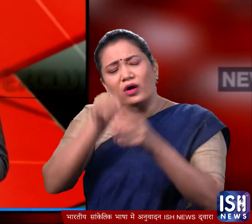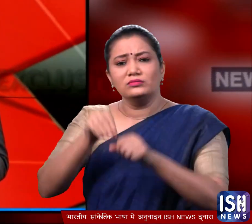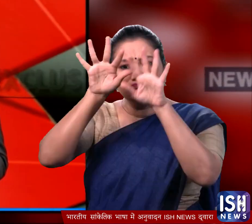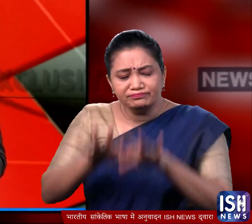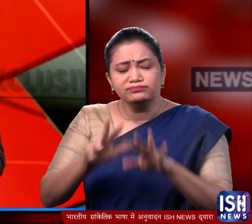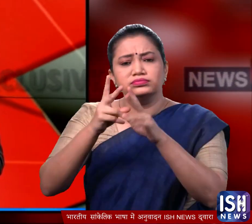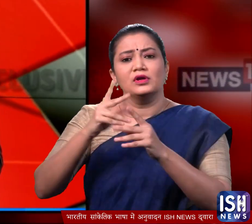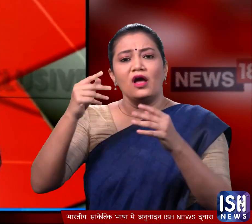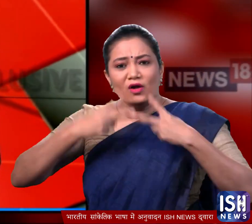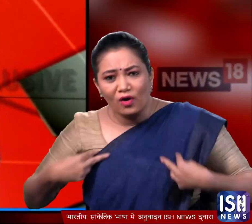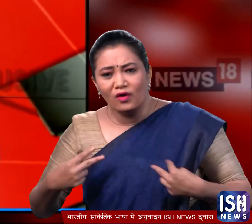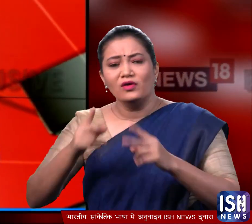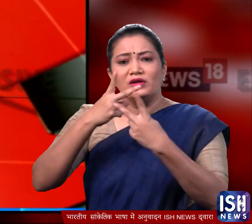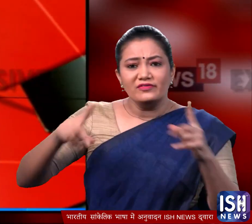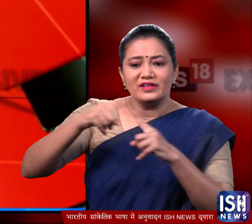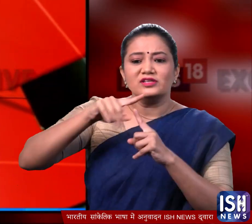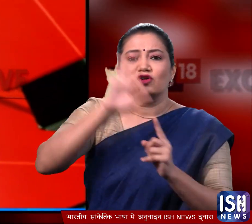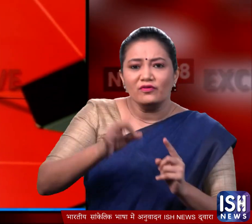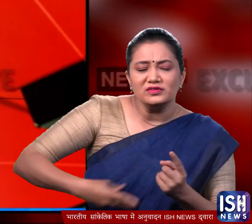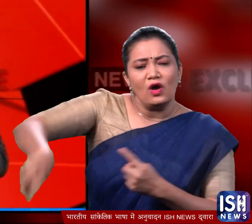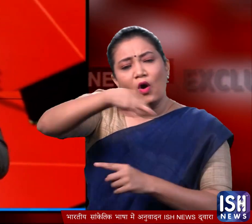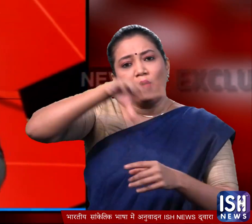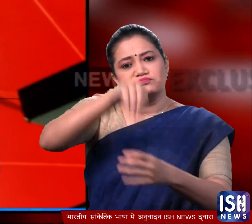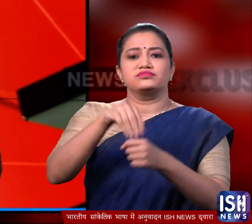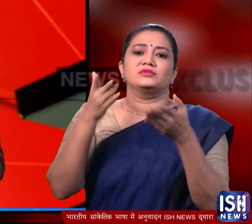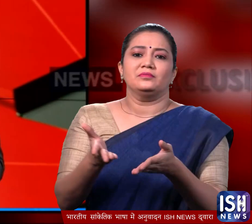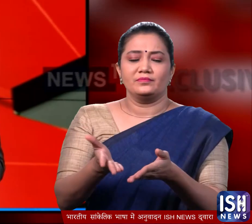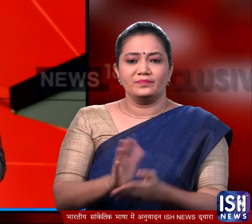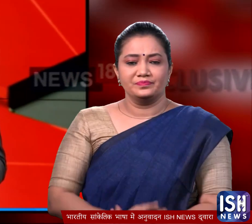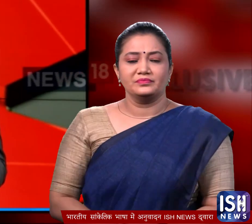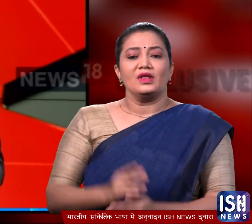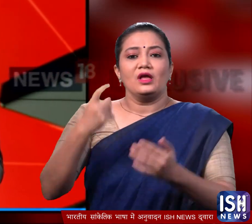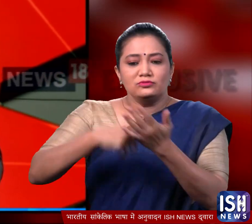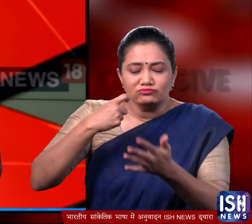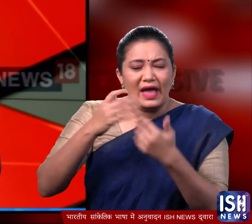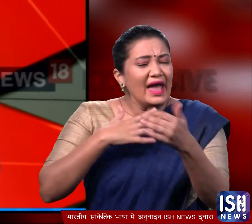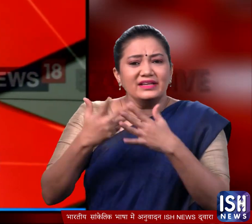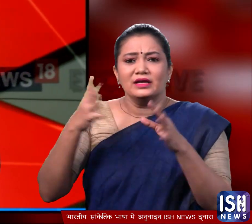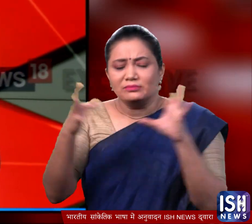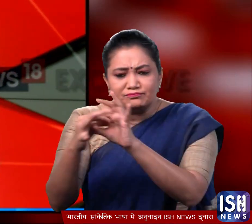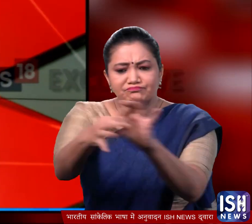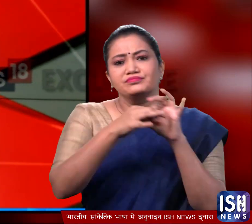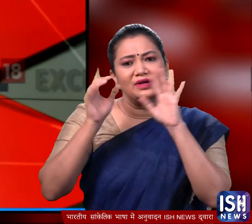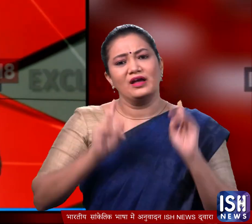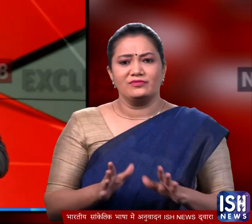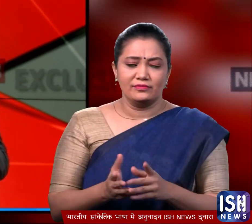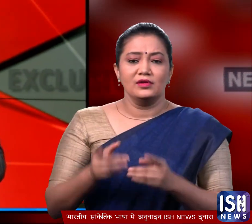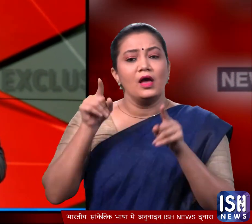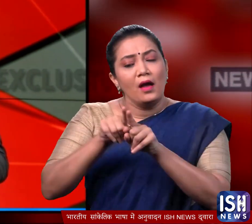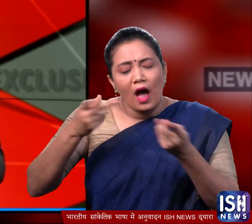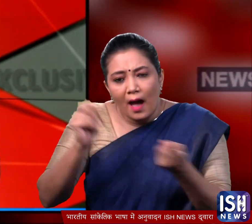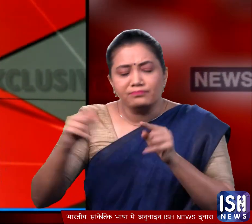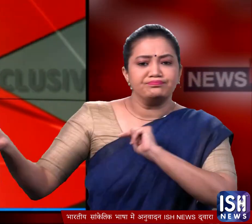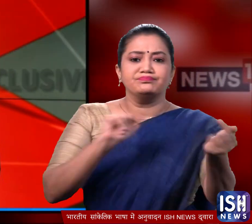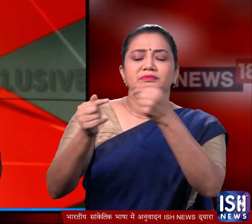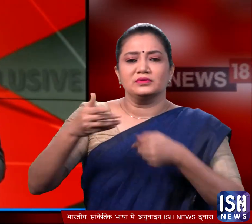लेखक, वकील और तहसील के कर्मचारी सभी मौजूद रहते हैं, जो जमीन के सौदे से किसी न किसी रूप में जुड़े होते हैं और उनके बीच